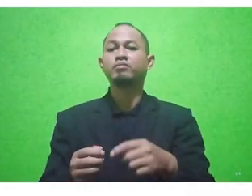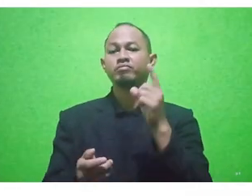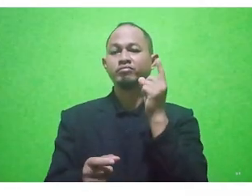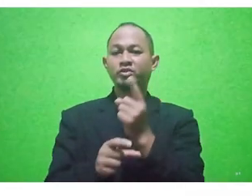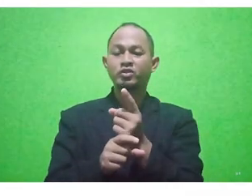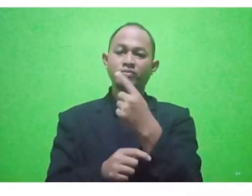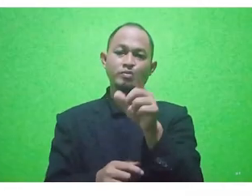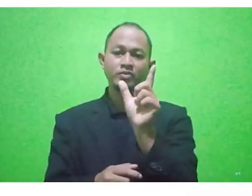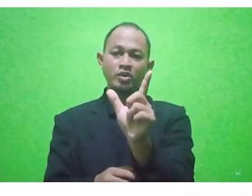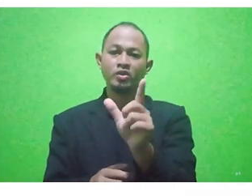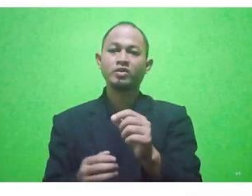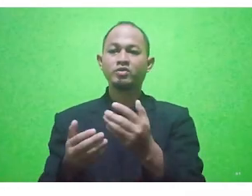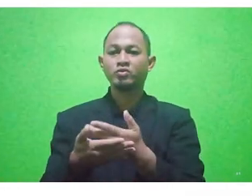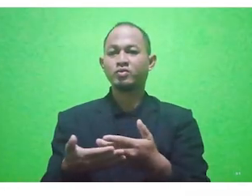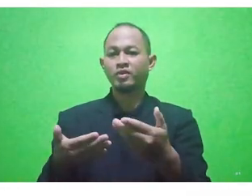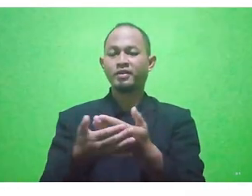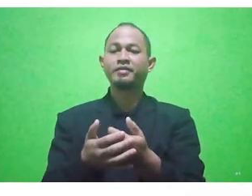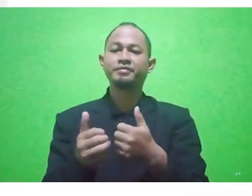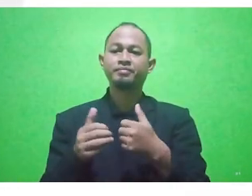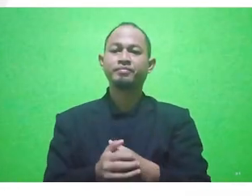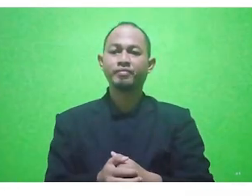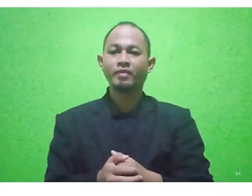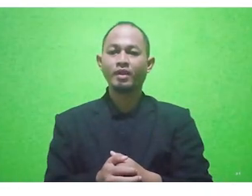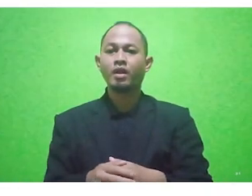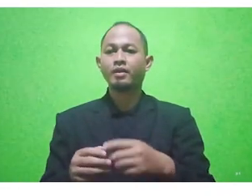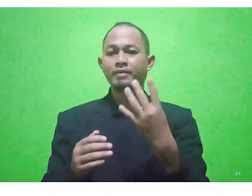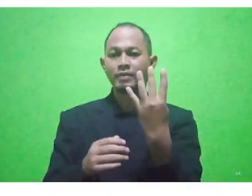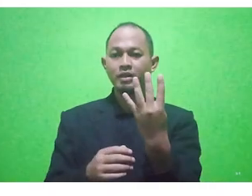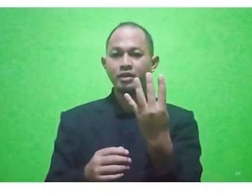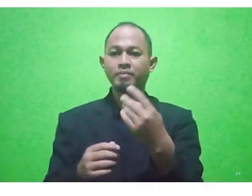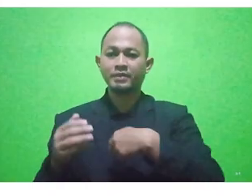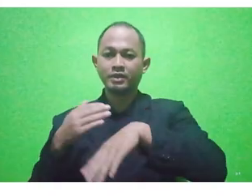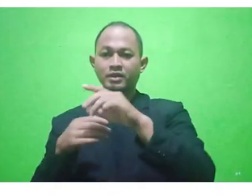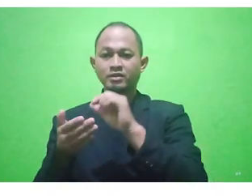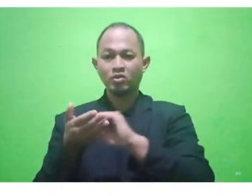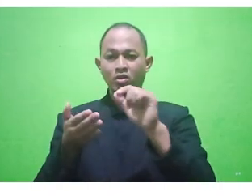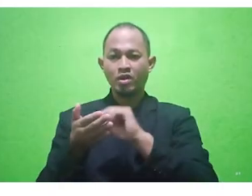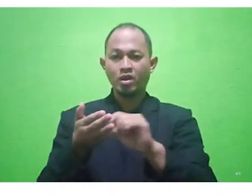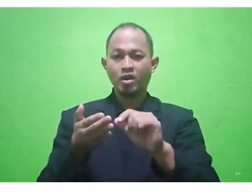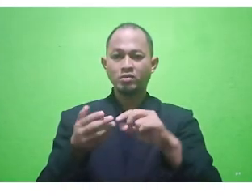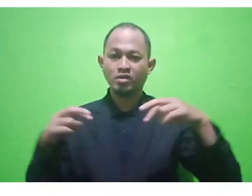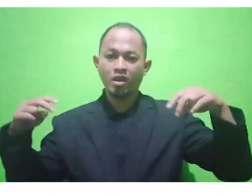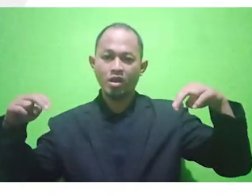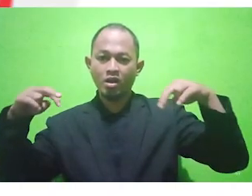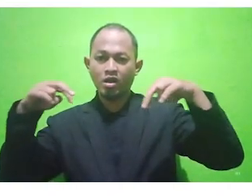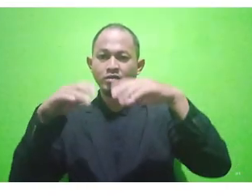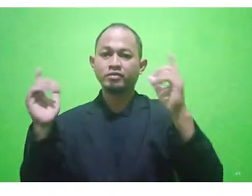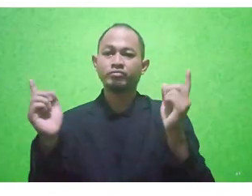Benar, jawabannya adaptasi sosial. Keempat, pergi ke satuan pendidikan dengan berjalan